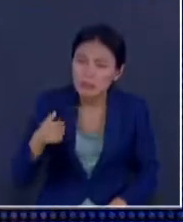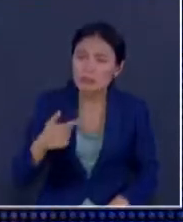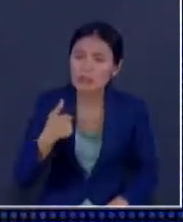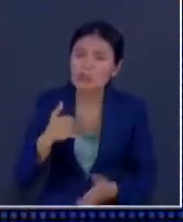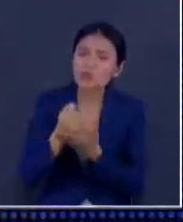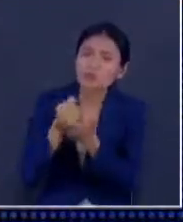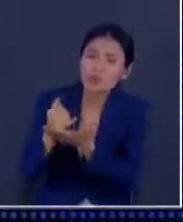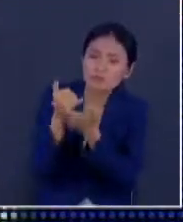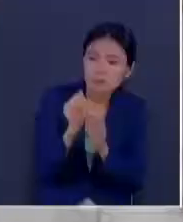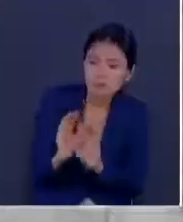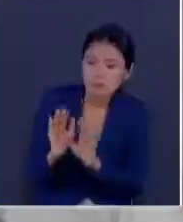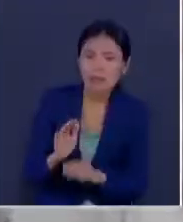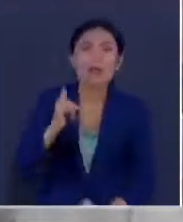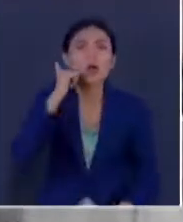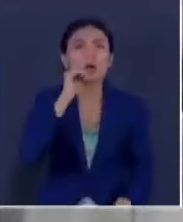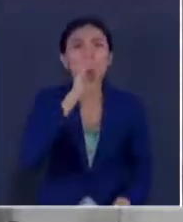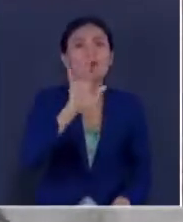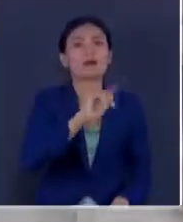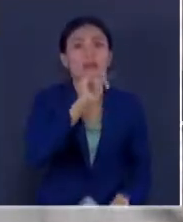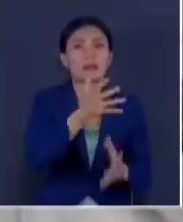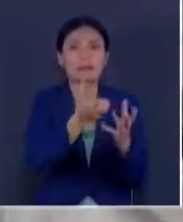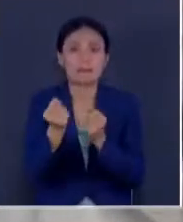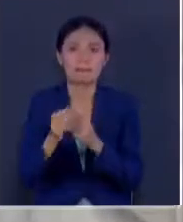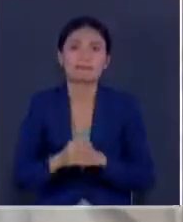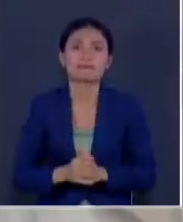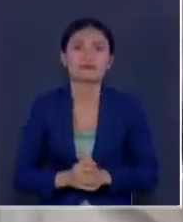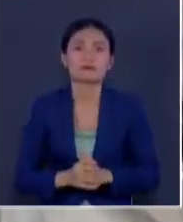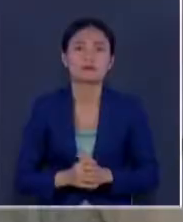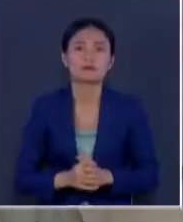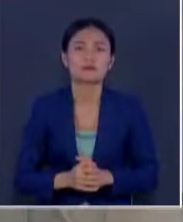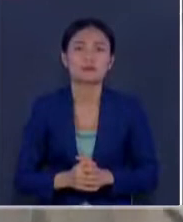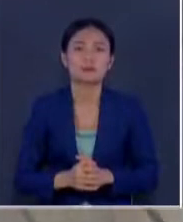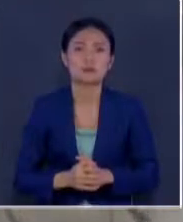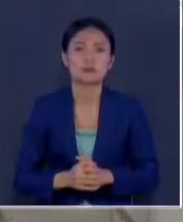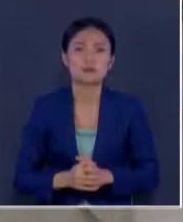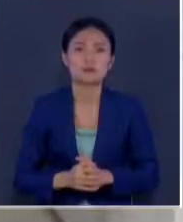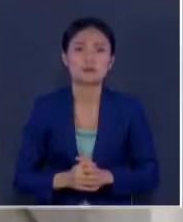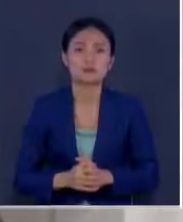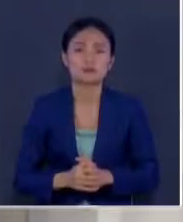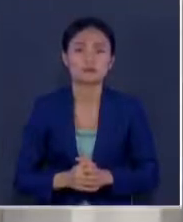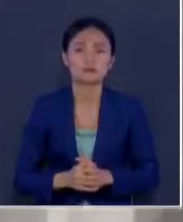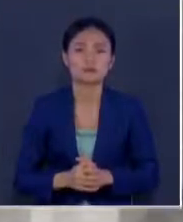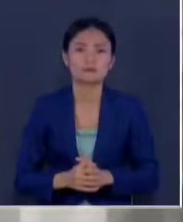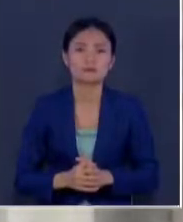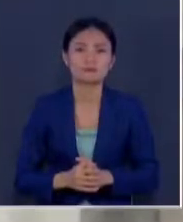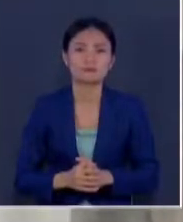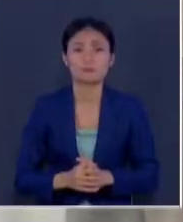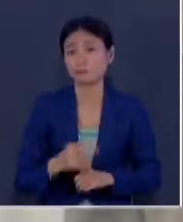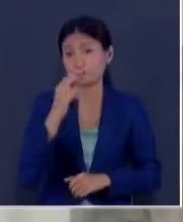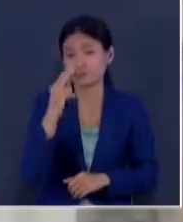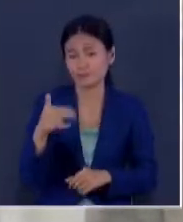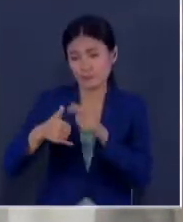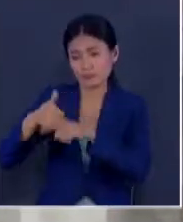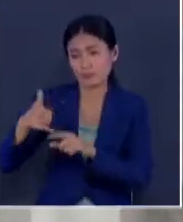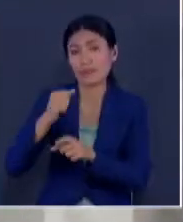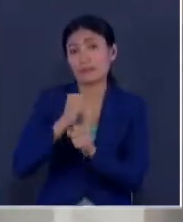แล้วก็มารับกลับไปค่ะนี่เป็นภาพขณะนางสาวณพรรดาพลเตโชหรือว่าน้องดาพนักงาน